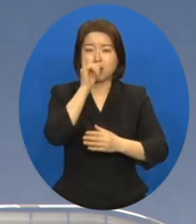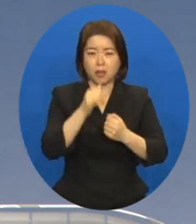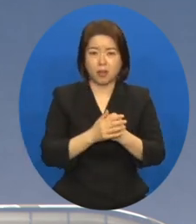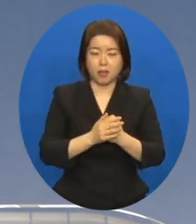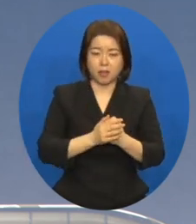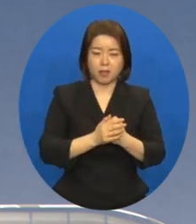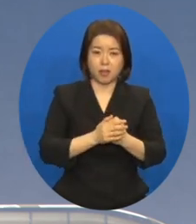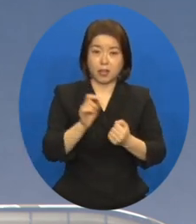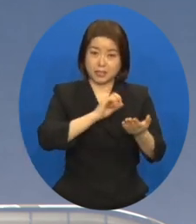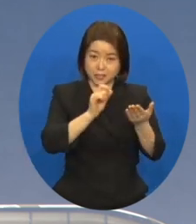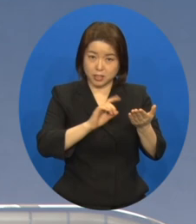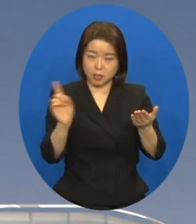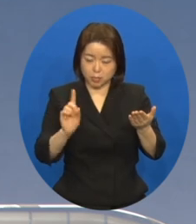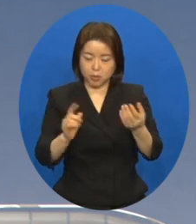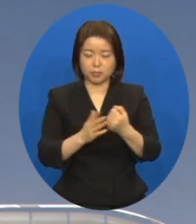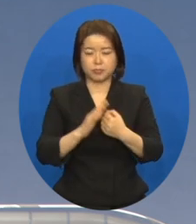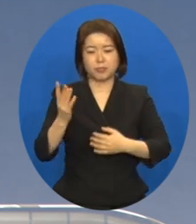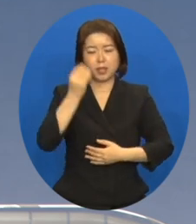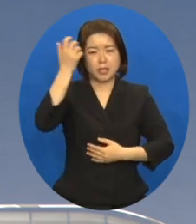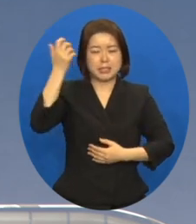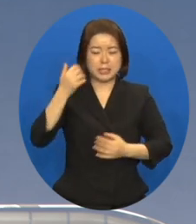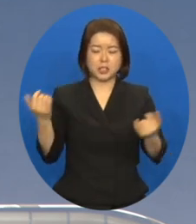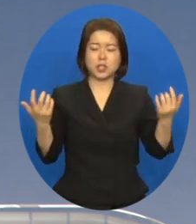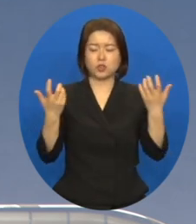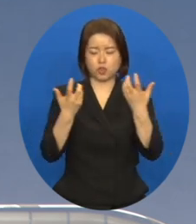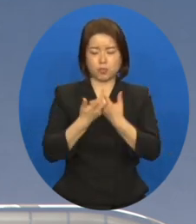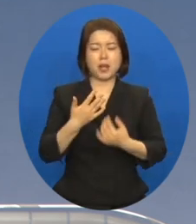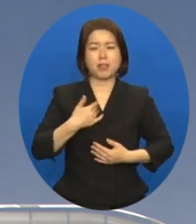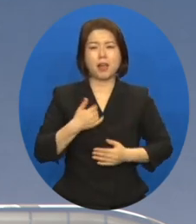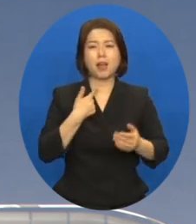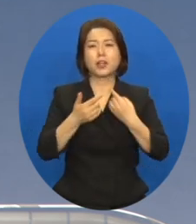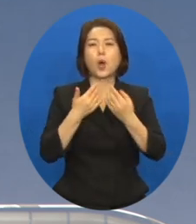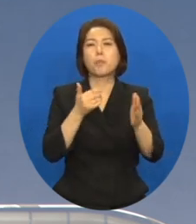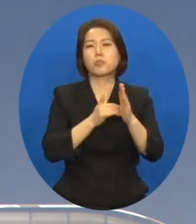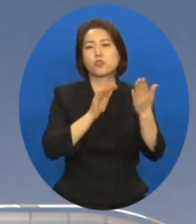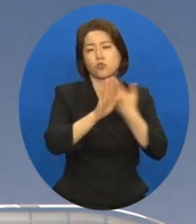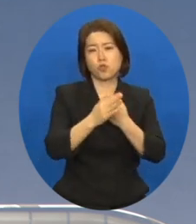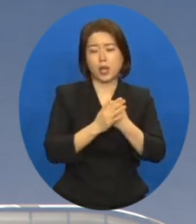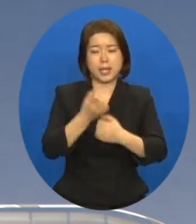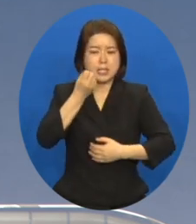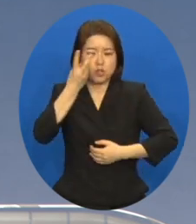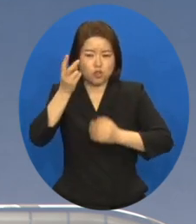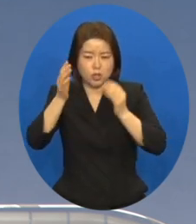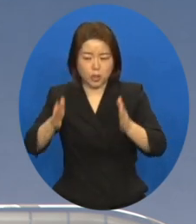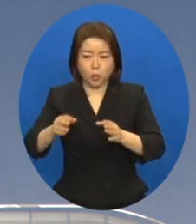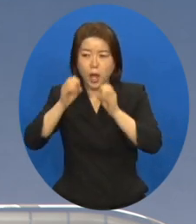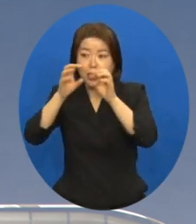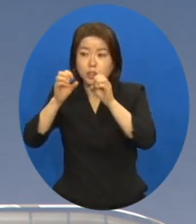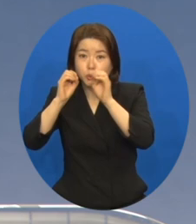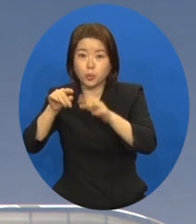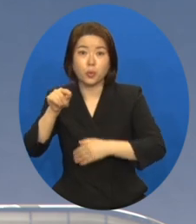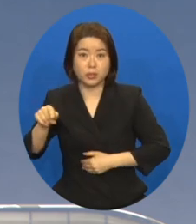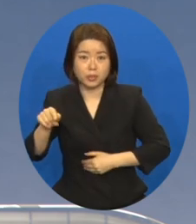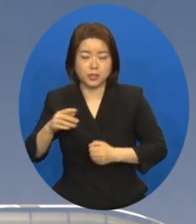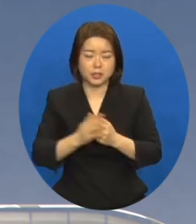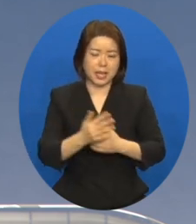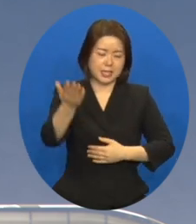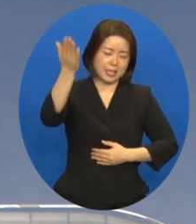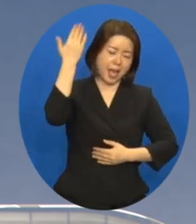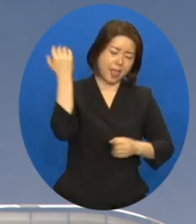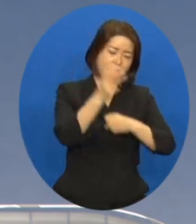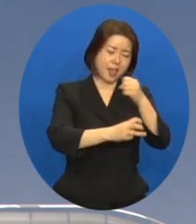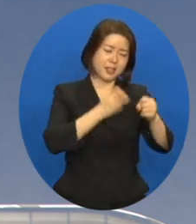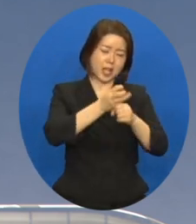쓰셨어요. 성령의 충만함을 내가 경험하고 그리고 두 달 동안 전도한 것이 지난 30년